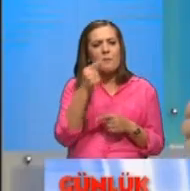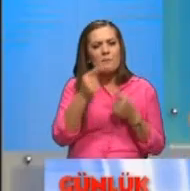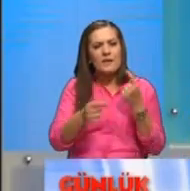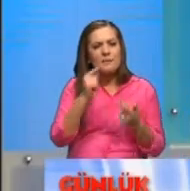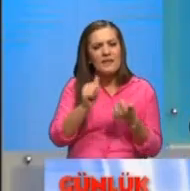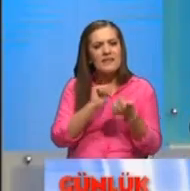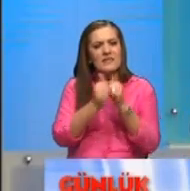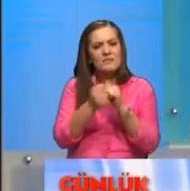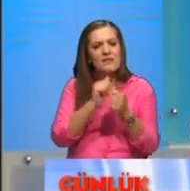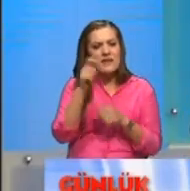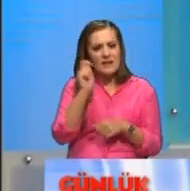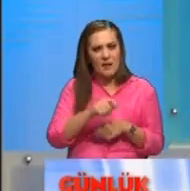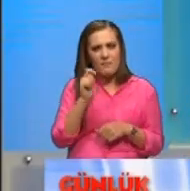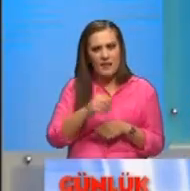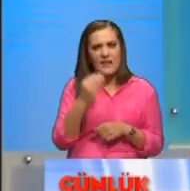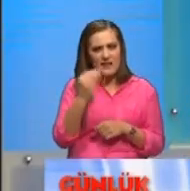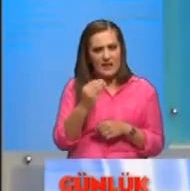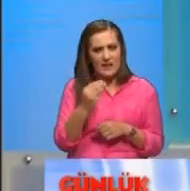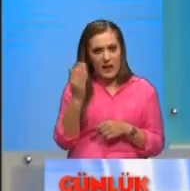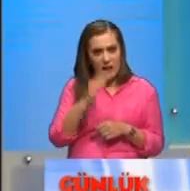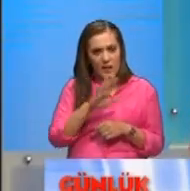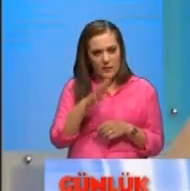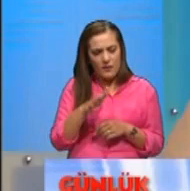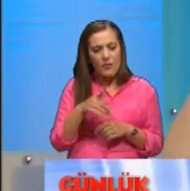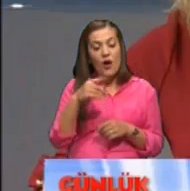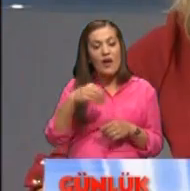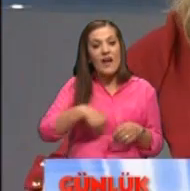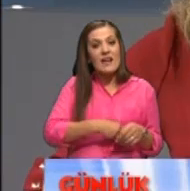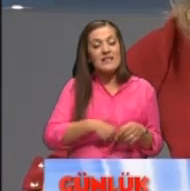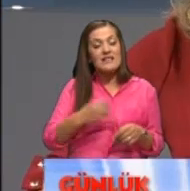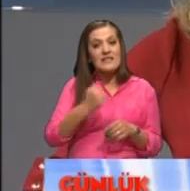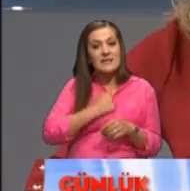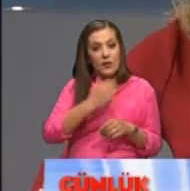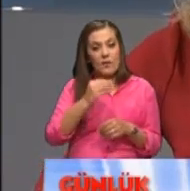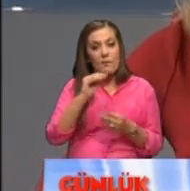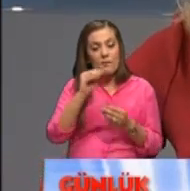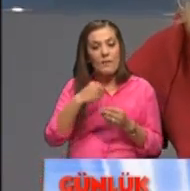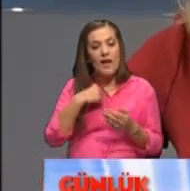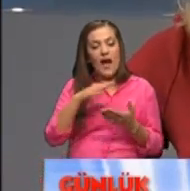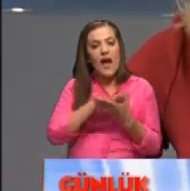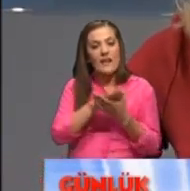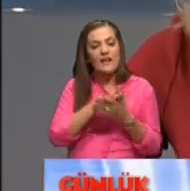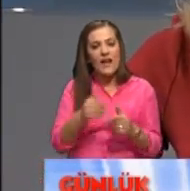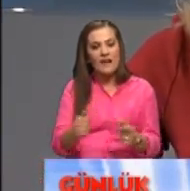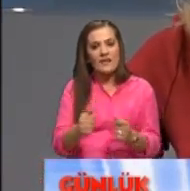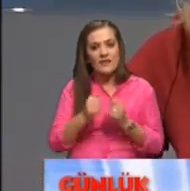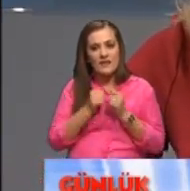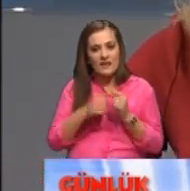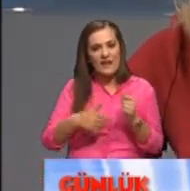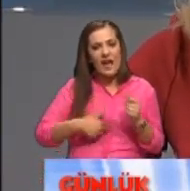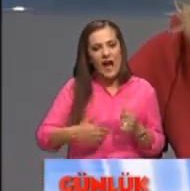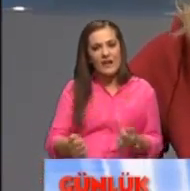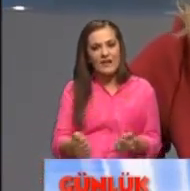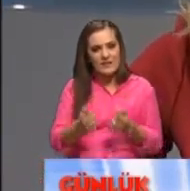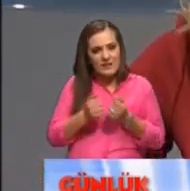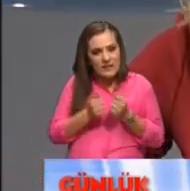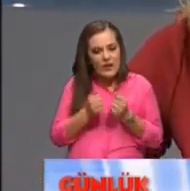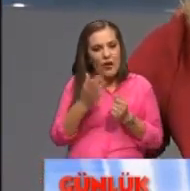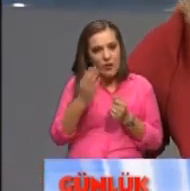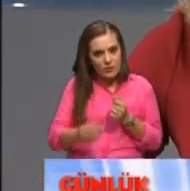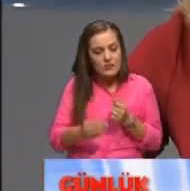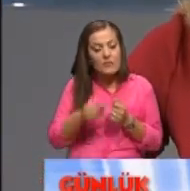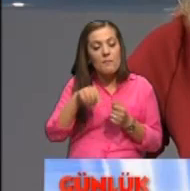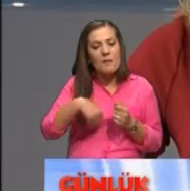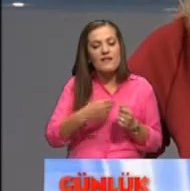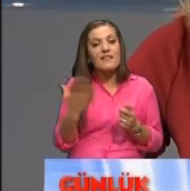minik egzersizler yaptırmak da iyi gelebilir mi bebeğe? Özellikle gaz sıkıntısı olan bebeklerde ayaklarını karnına doğru çekerseniz